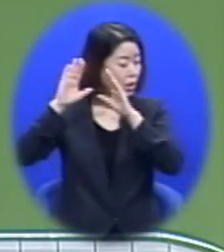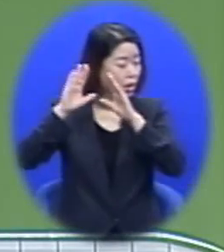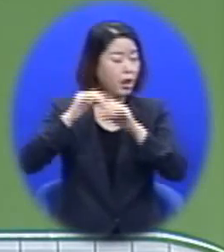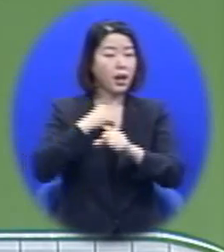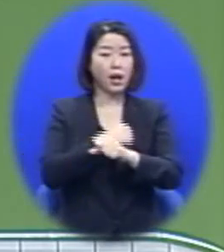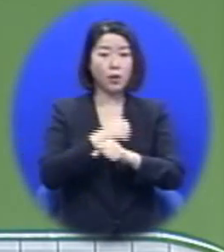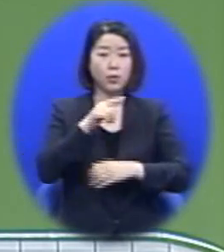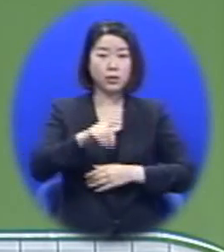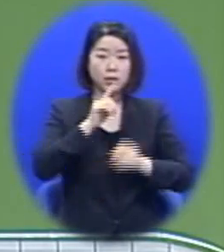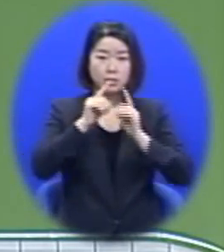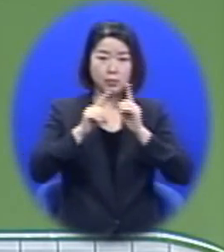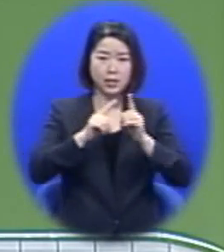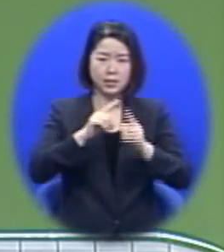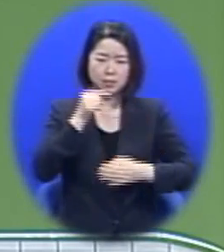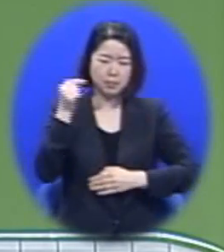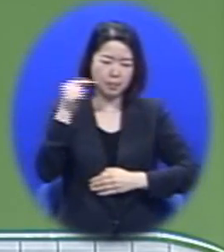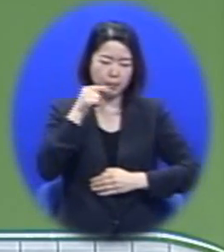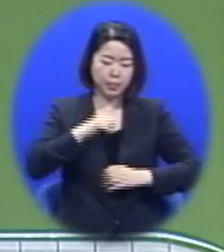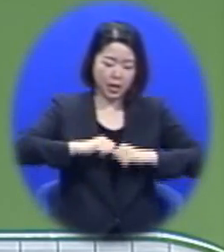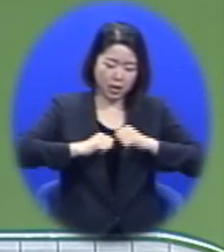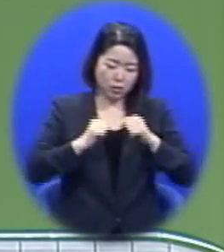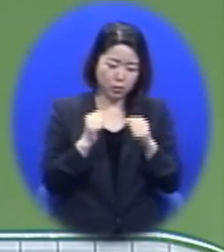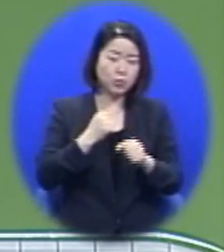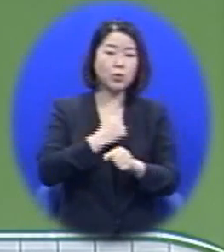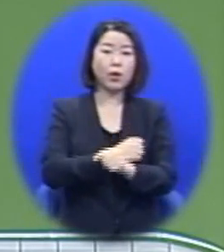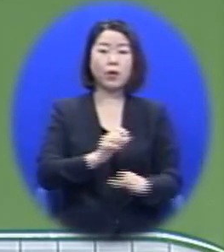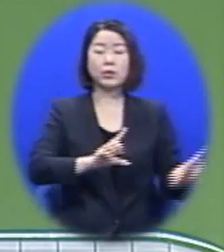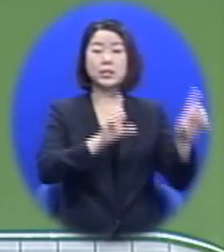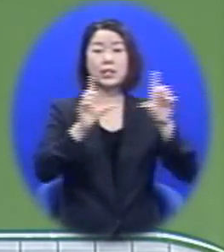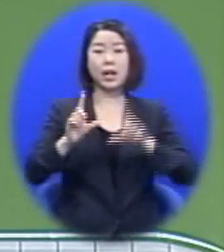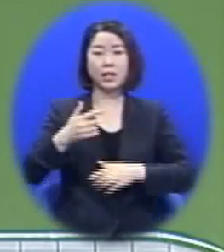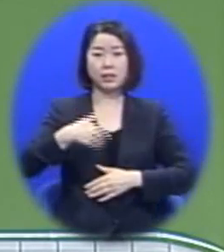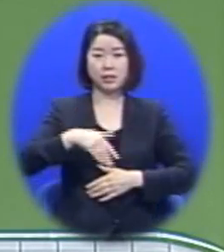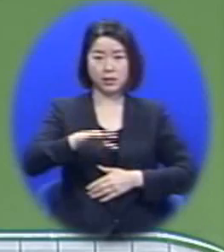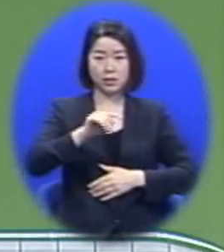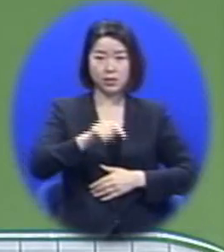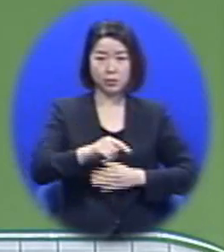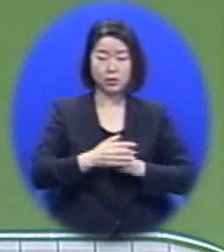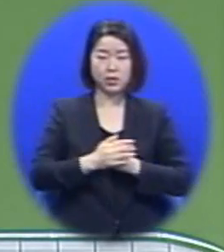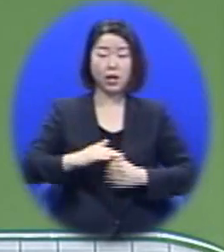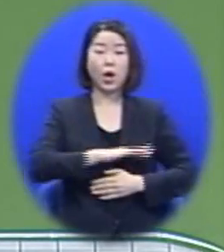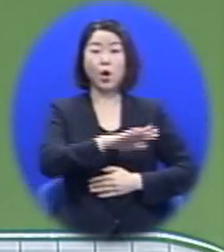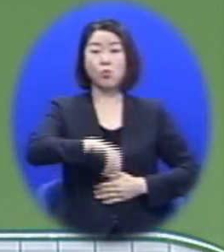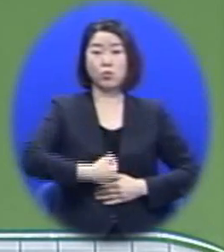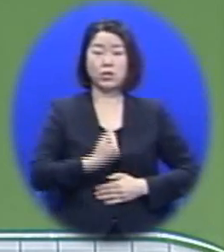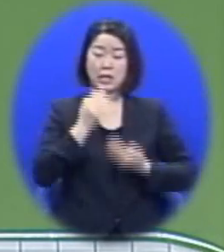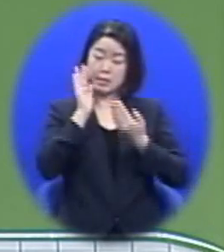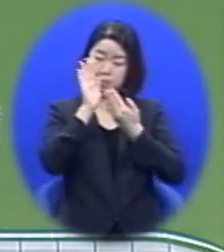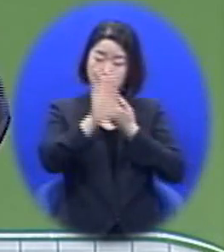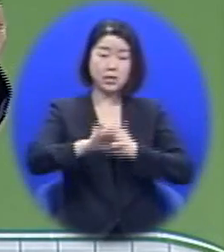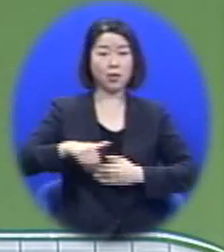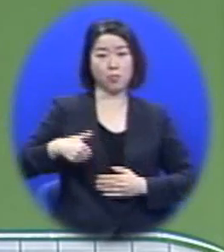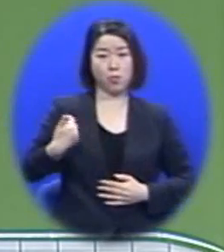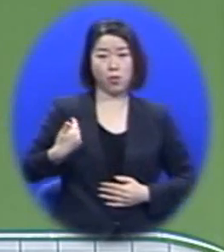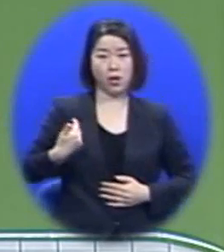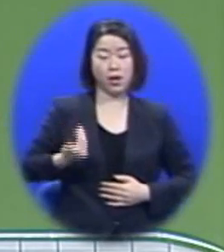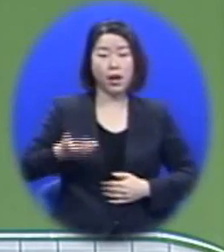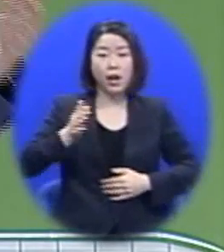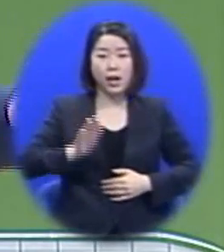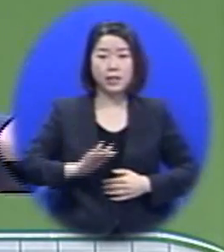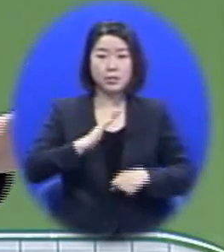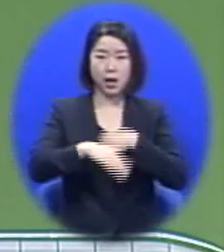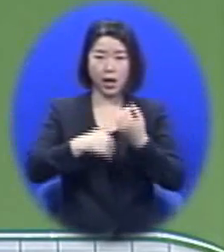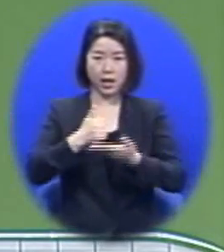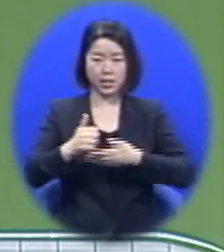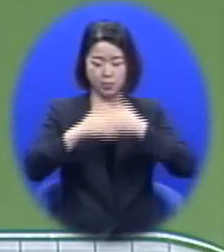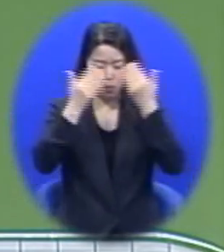그 말씀에 철저하게 순종하고 사는 것입니다. 우리 자신은 우리의 미래를 알지 못하지만 하나님은 모든